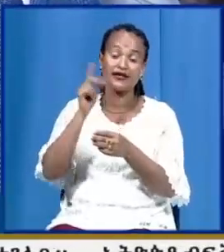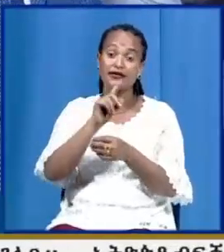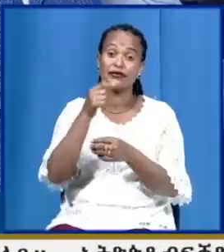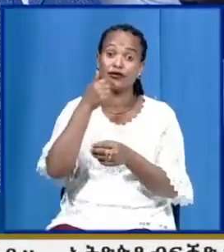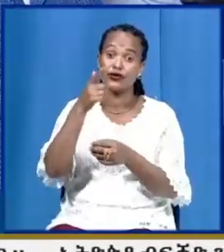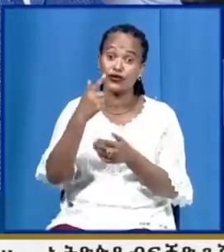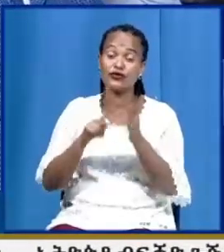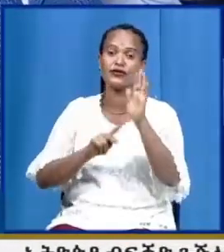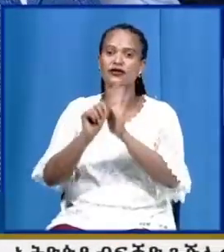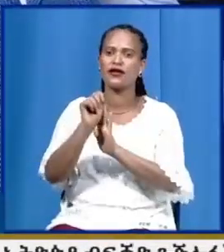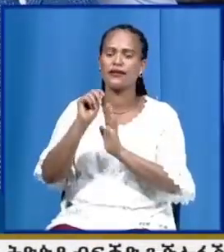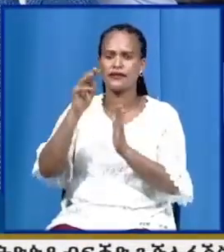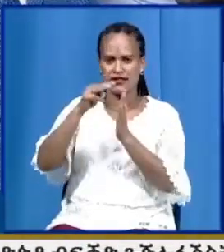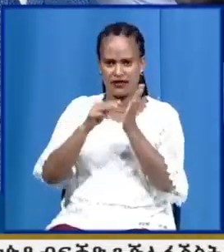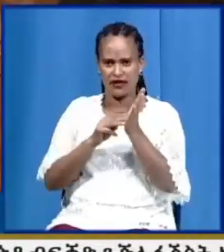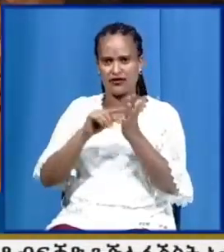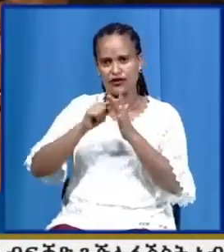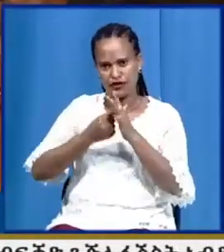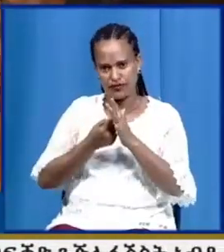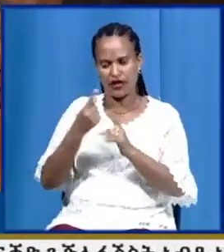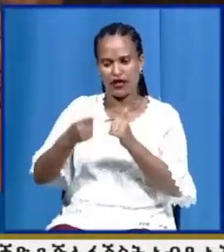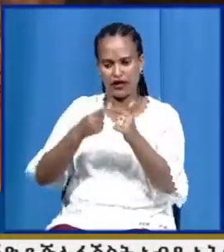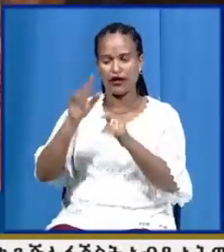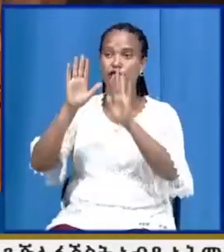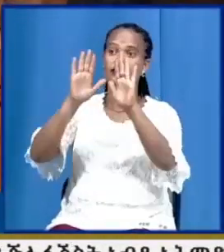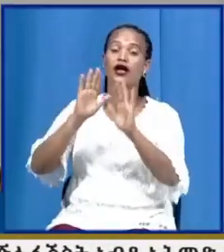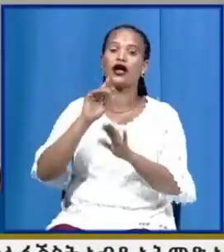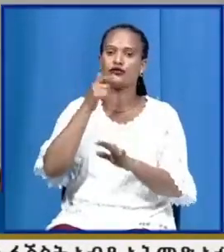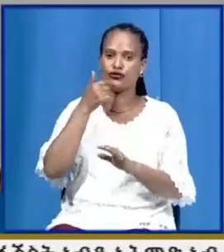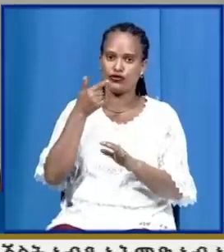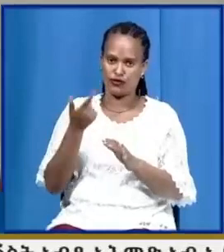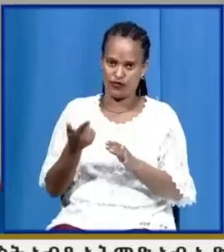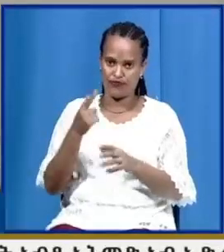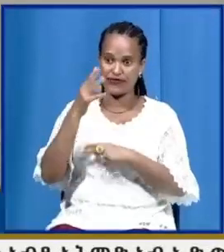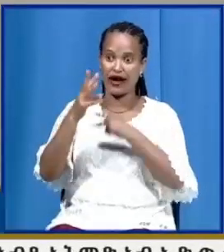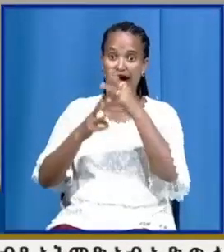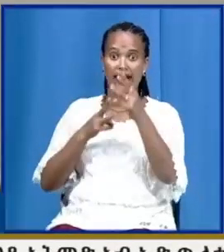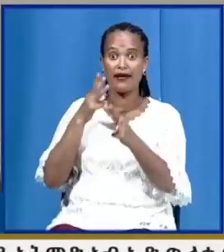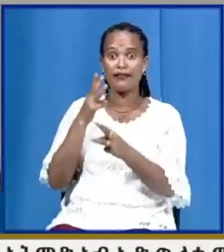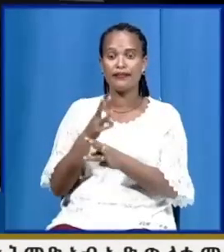ህዝቢ ትግራይ ንምስናድ ዝተጀመረ ክያዶ ዝነኣድ እዩ ኢሎም ዓለም